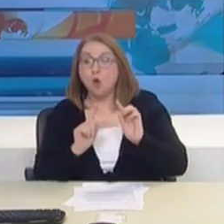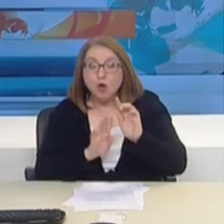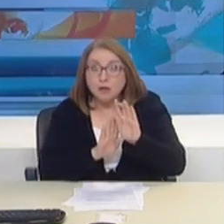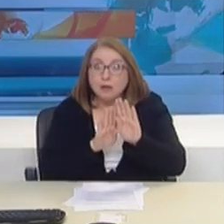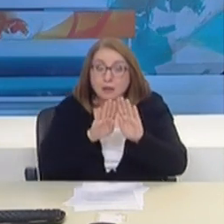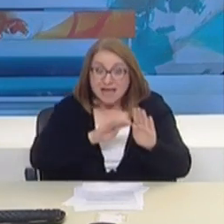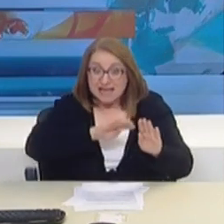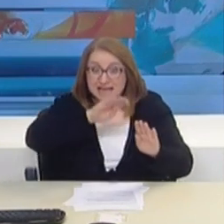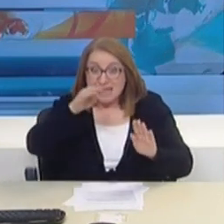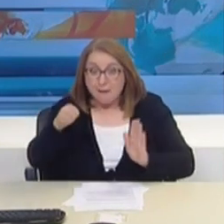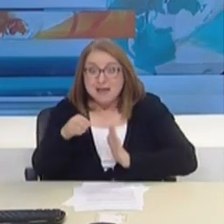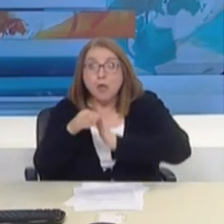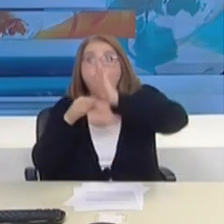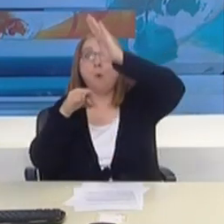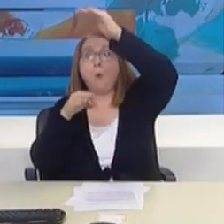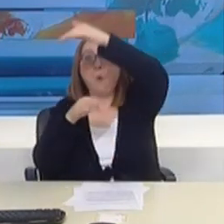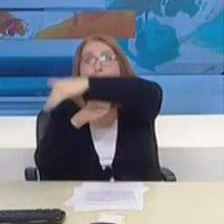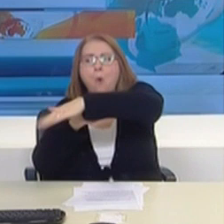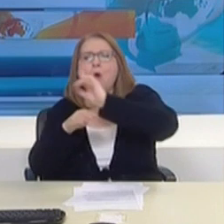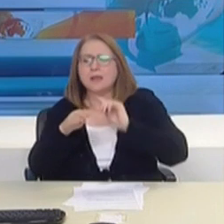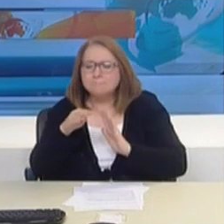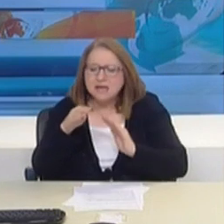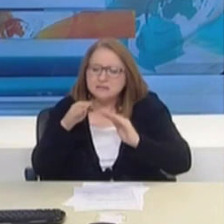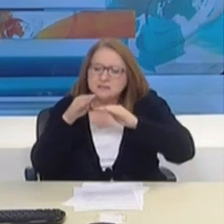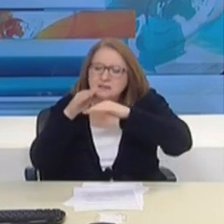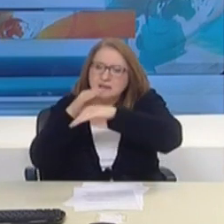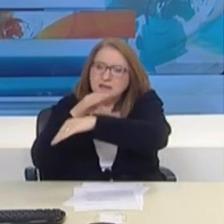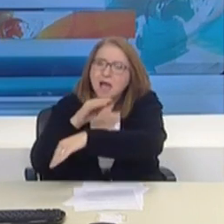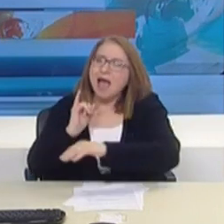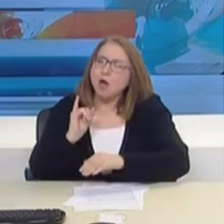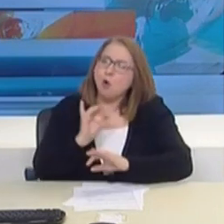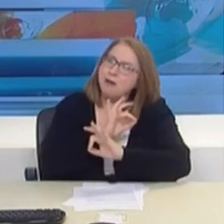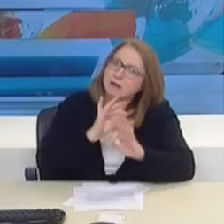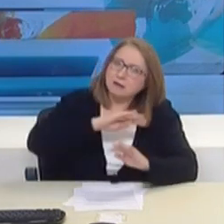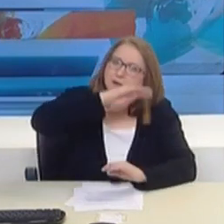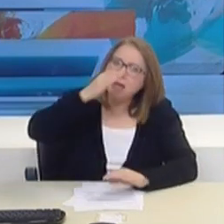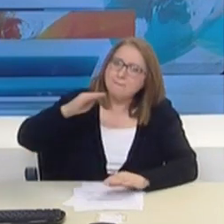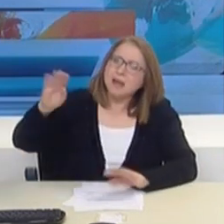επαγρύπνηση συνεχίζεται. Τελευταία ερώτηση από την κυρία Προκόπη για το newsbomb.gr.